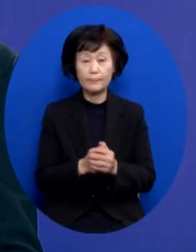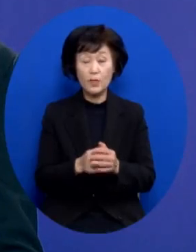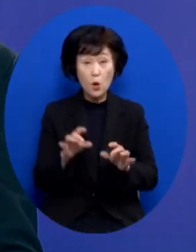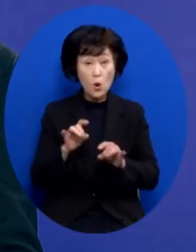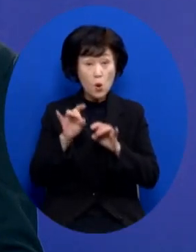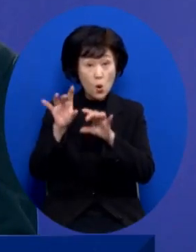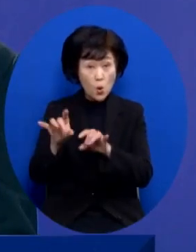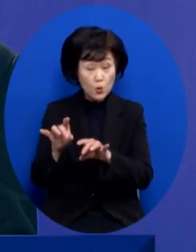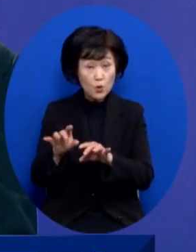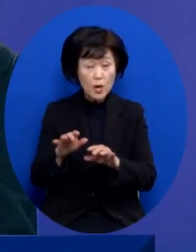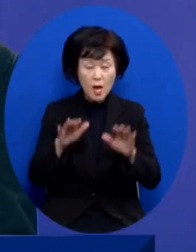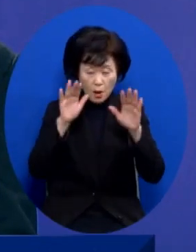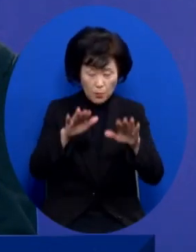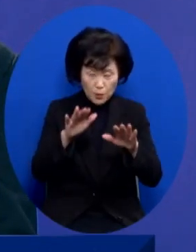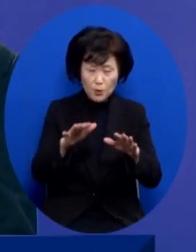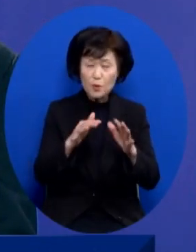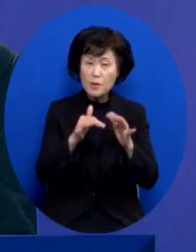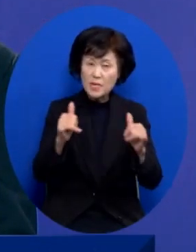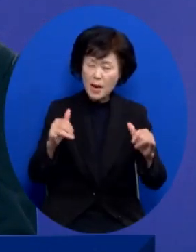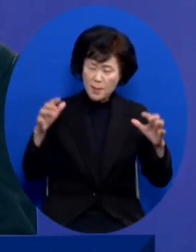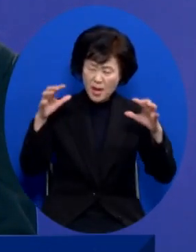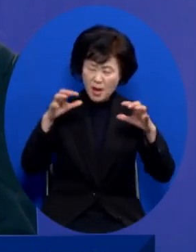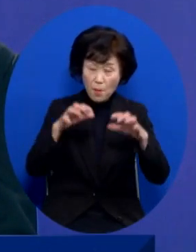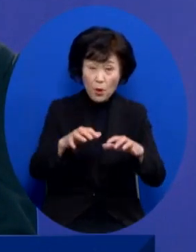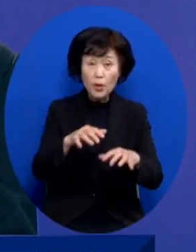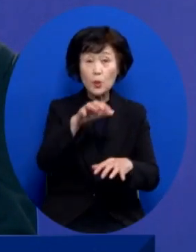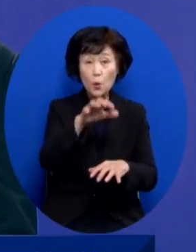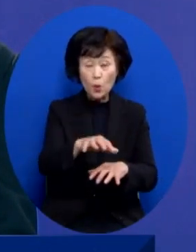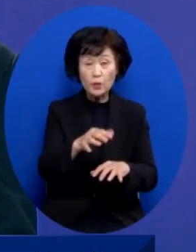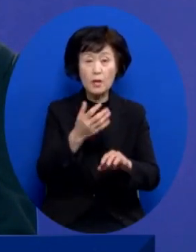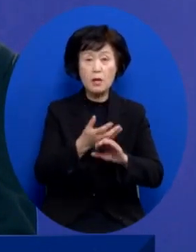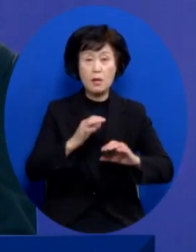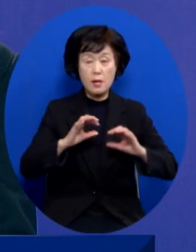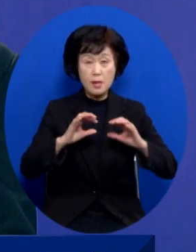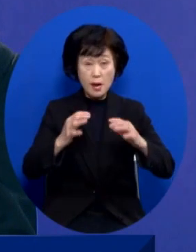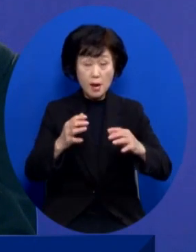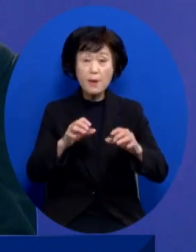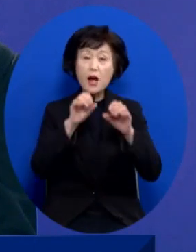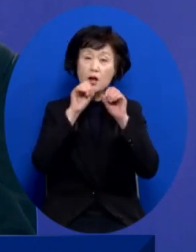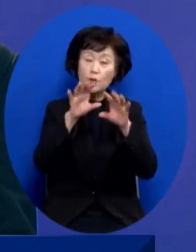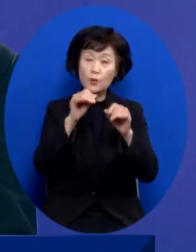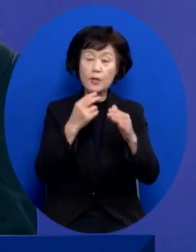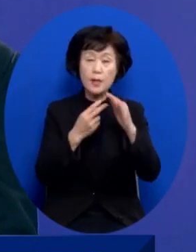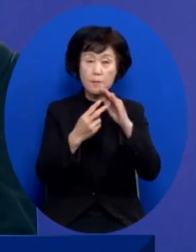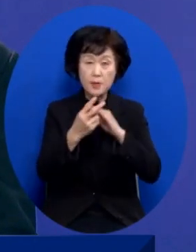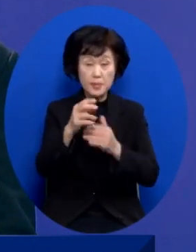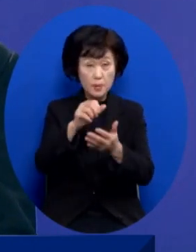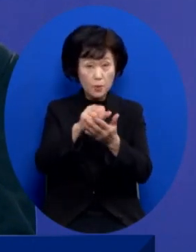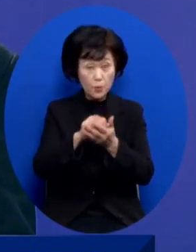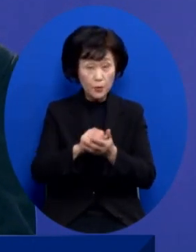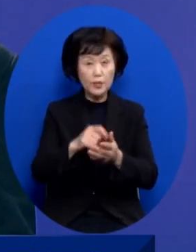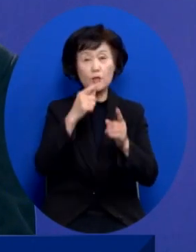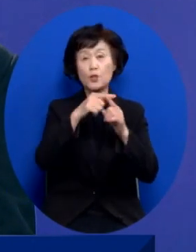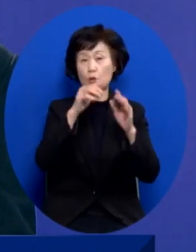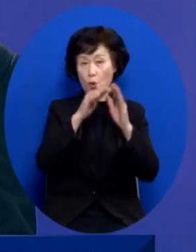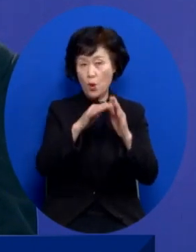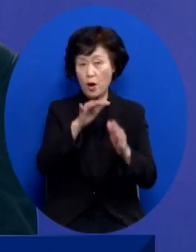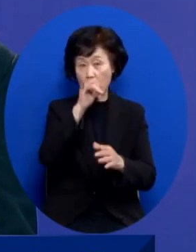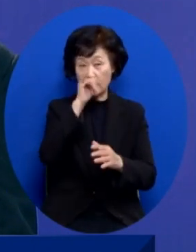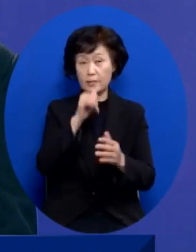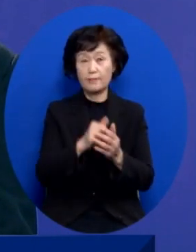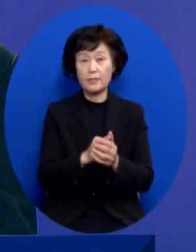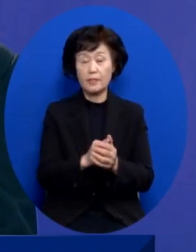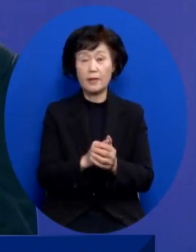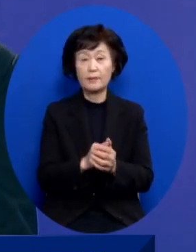호주의 무슬림 인구가 집중된 지역에서 열방 선교의 비전을 꿈꾸며 사역하는 교회가 있습니다. 5번 장로교회 사역